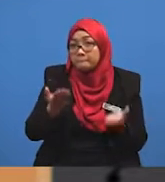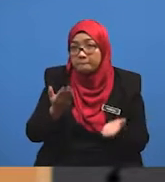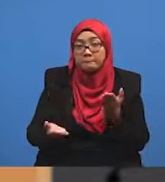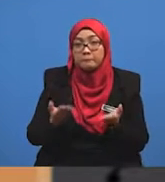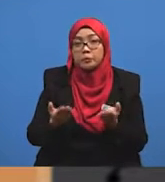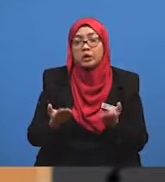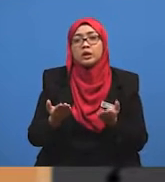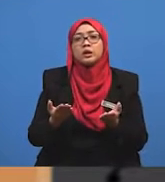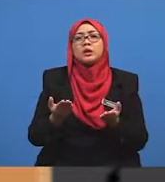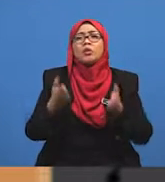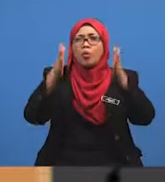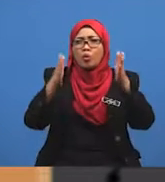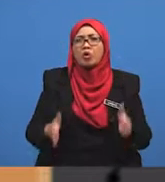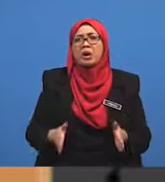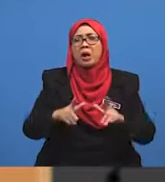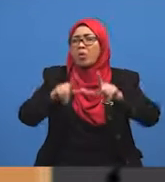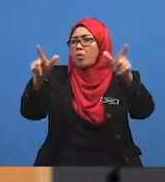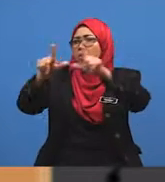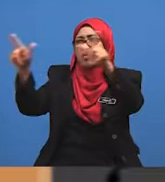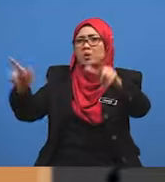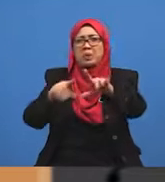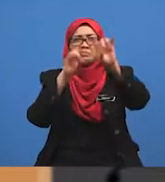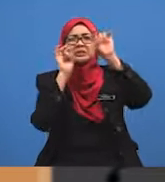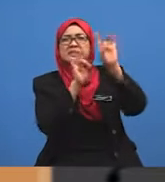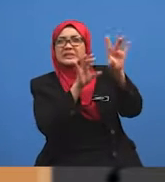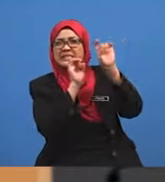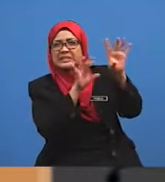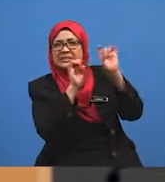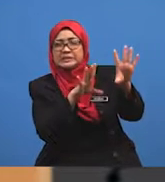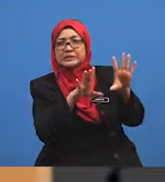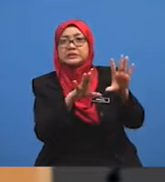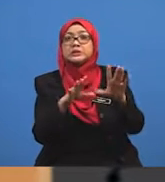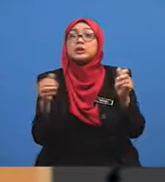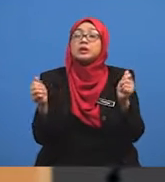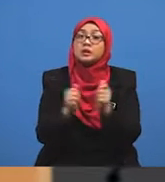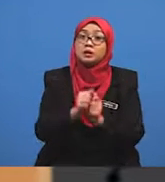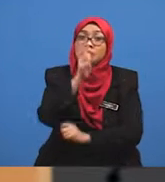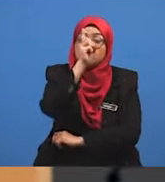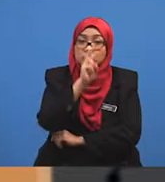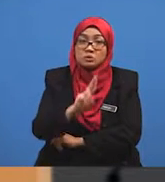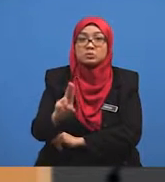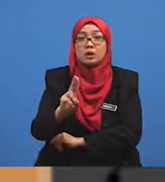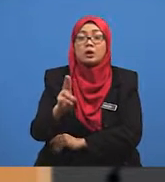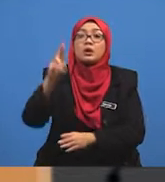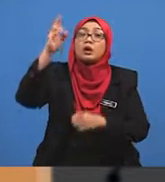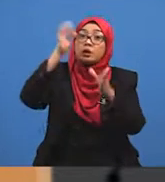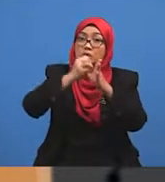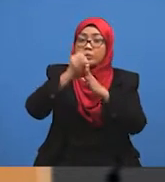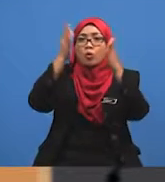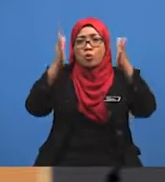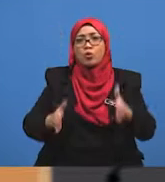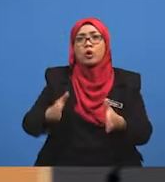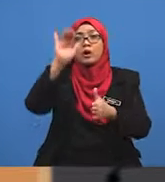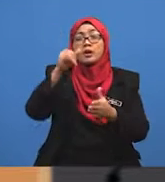mengundang kebencian orang yang beragama lain, kerana secara tidak langsung ia telah